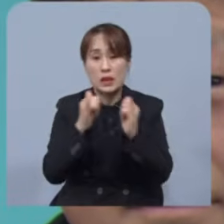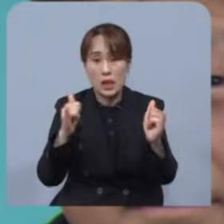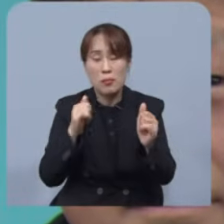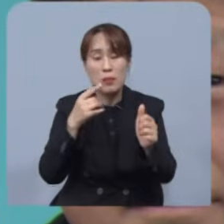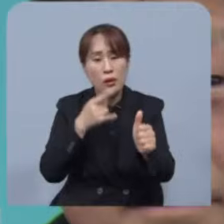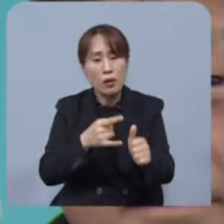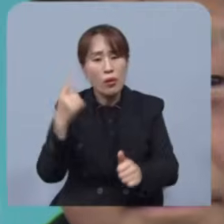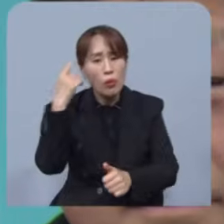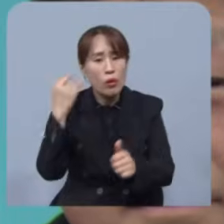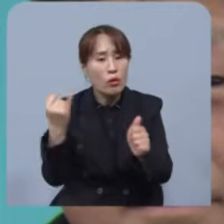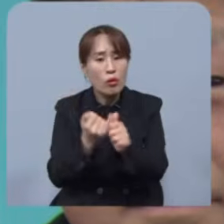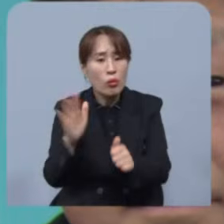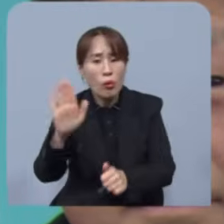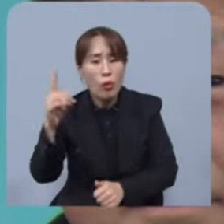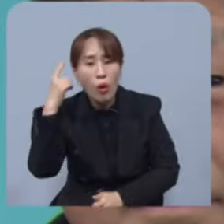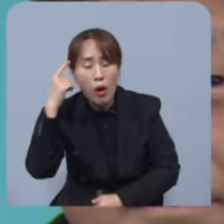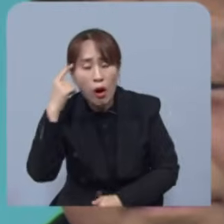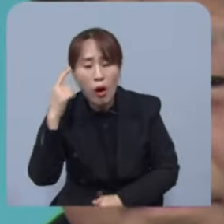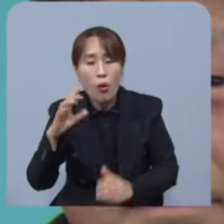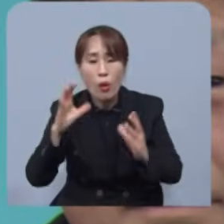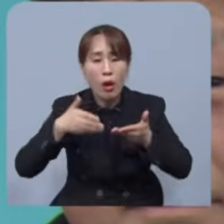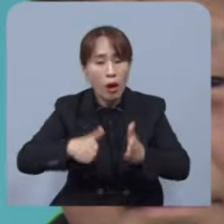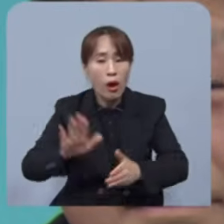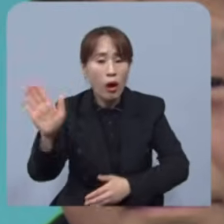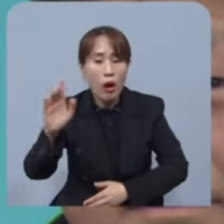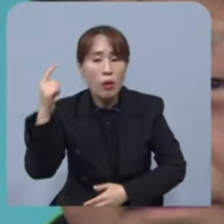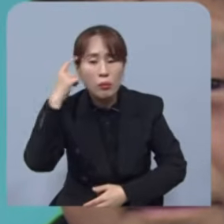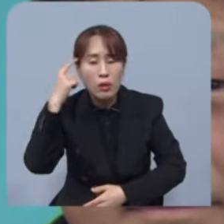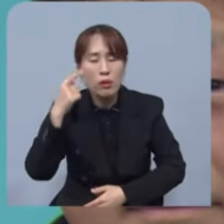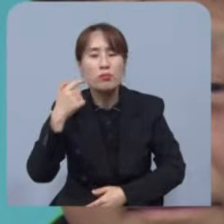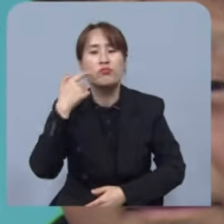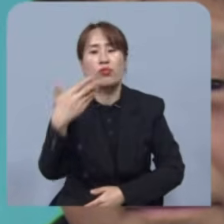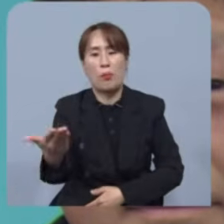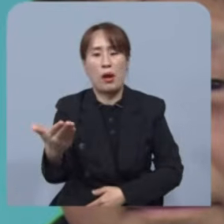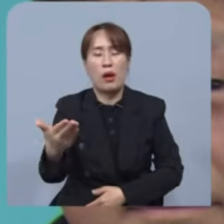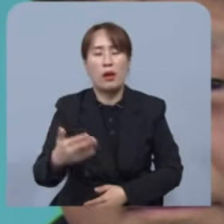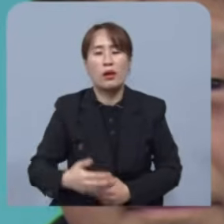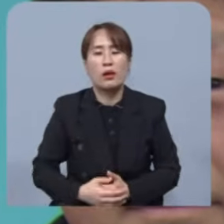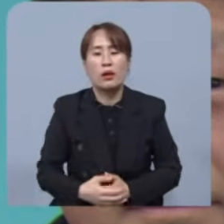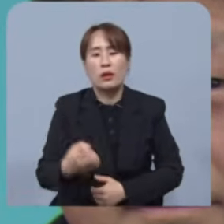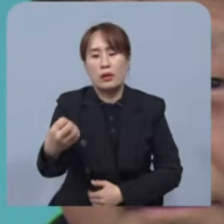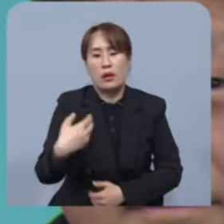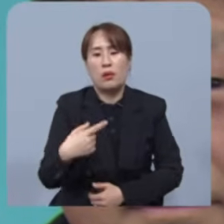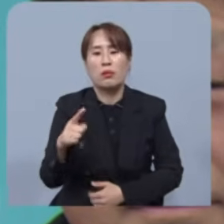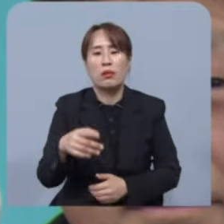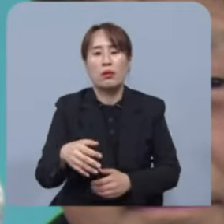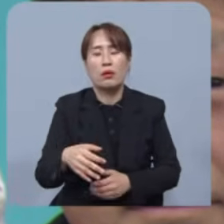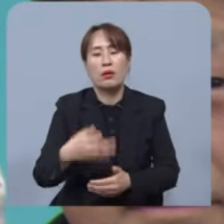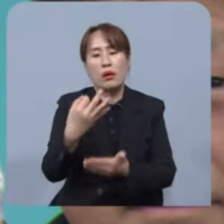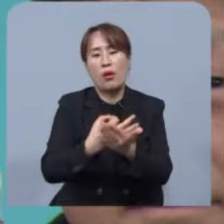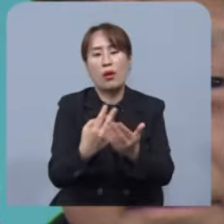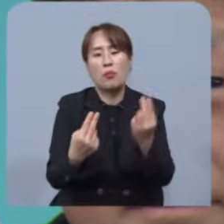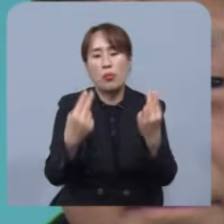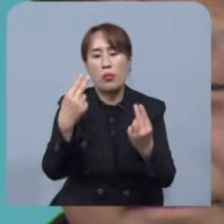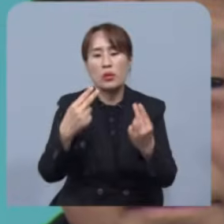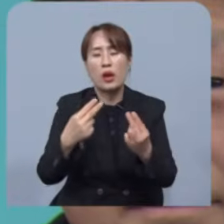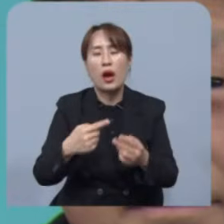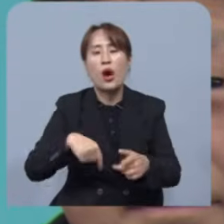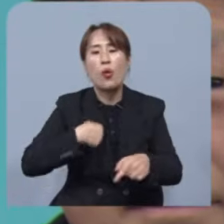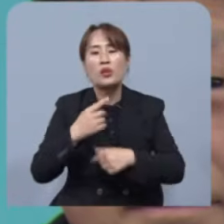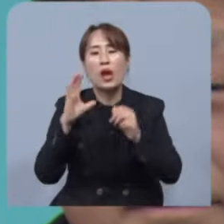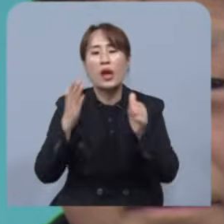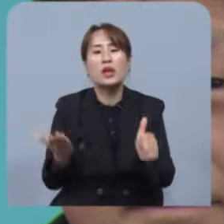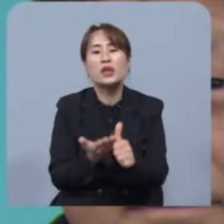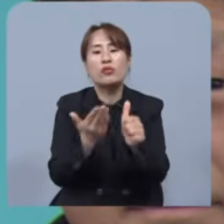세대에게 왜 결혼하지 않아? 왜 아이 낳지 않아? 하고 물어보았더니 경제적 부담보다 독방 육아에